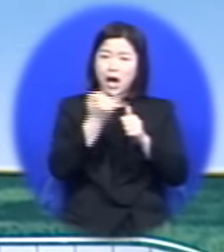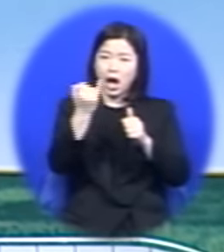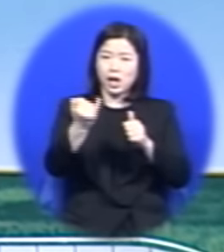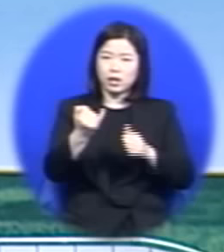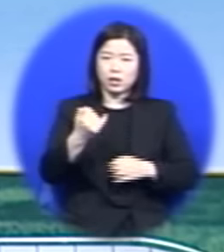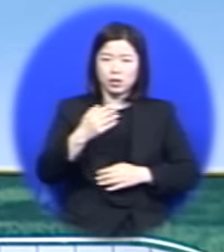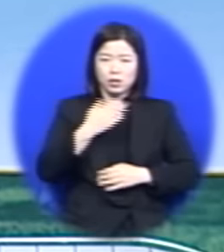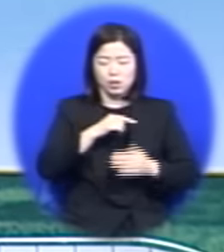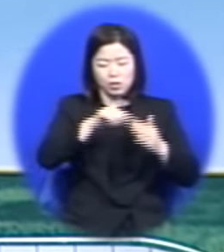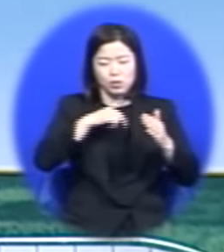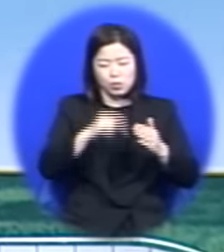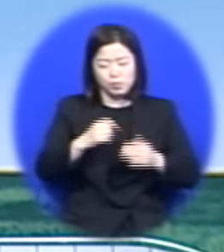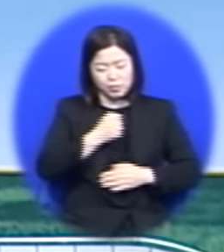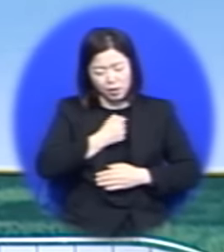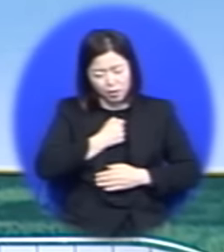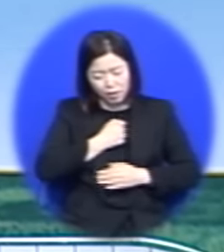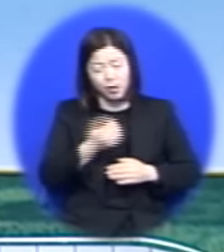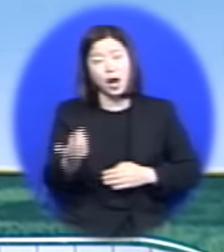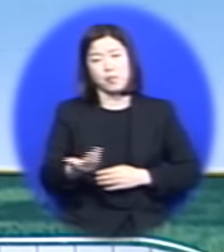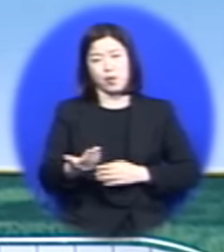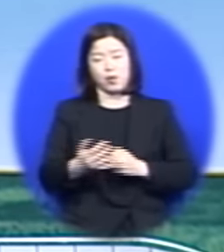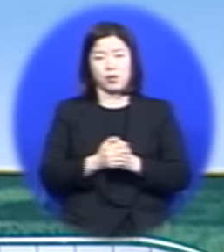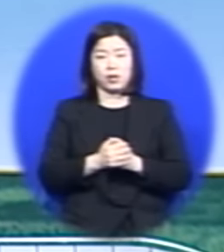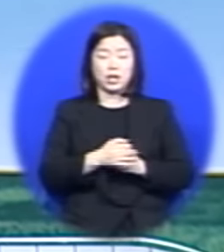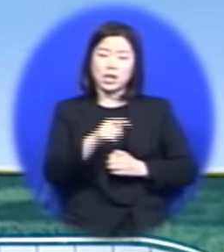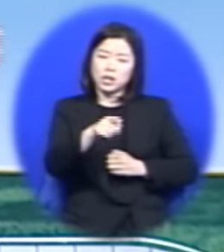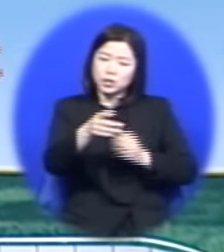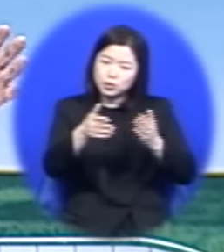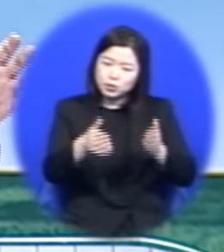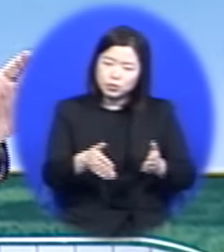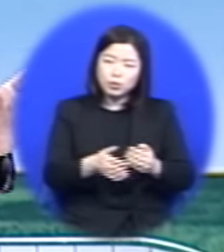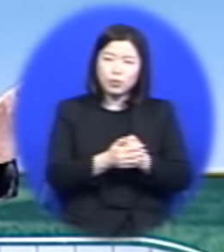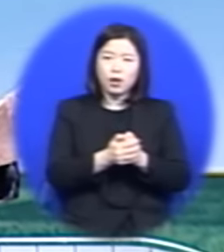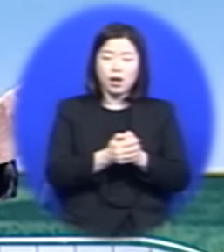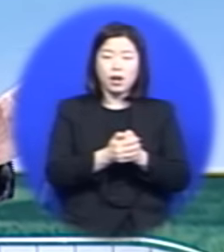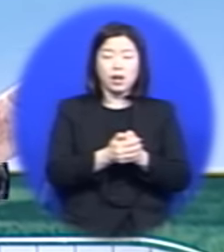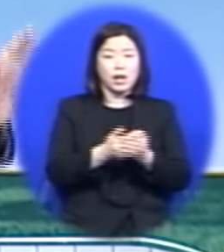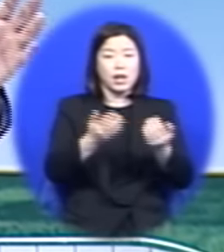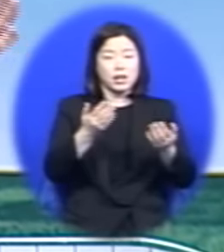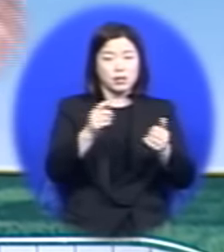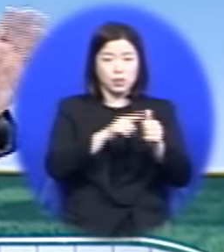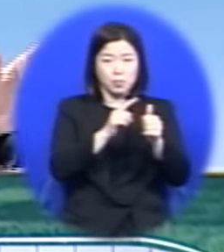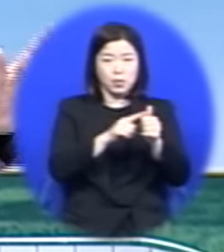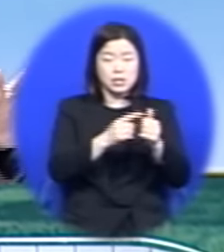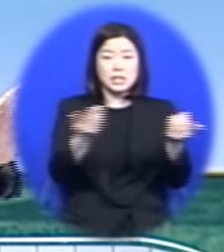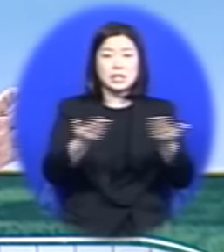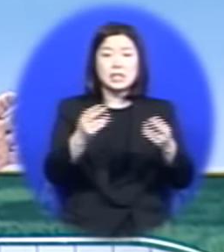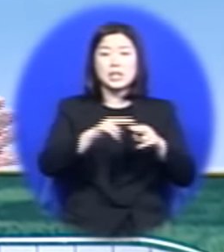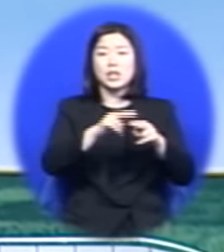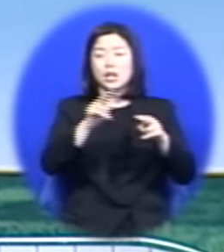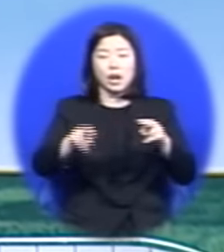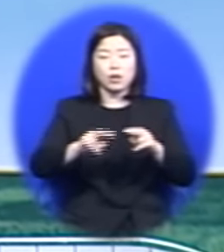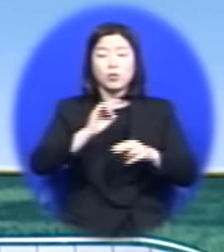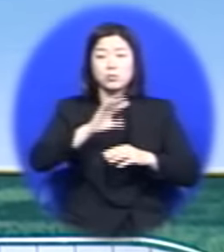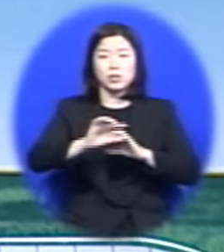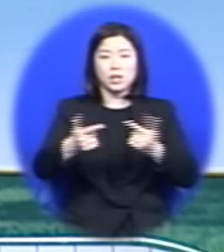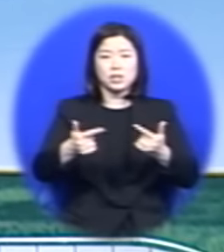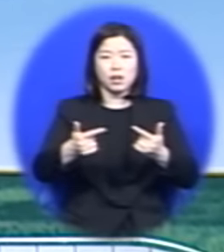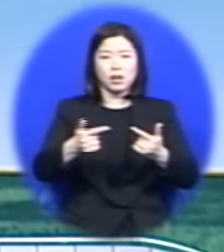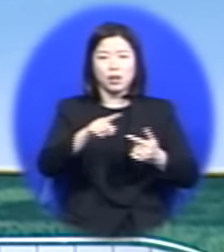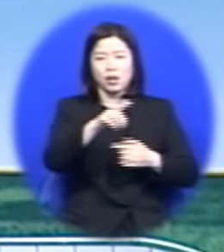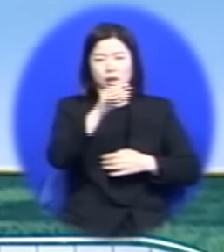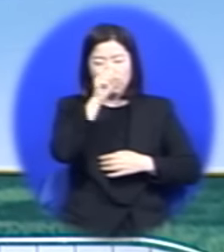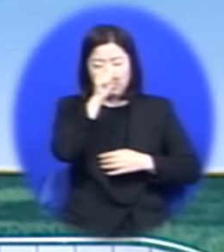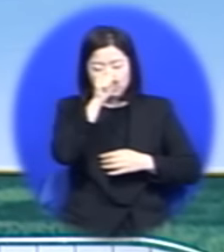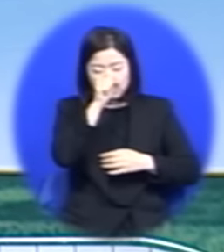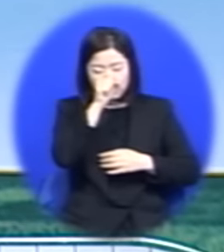타기 시작했어요. 이러다가 남편이 실직만 한 게 아니고 완전히 폐인이 될까봐 너무너무